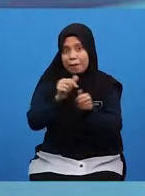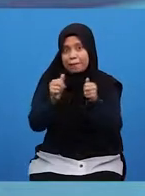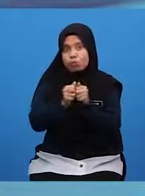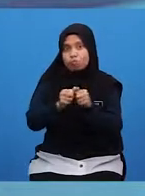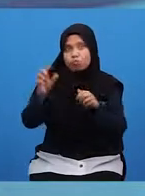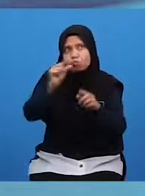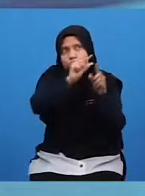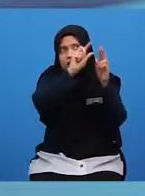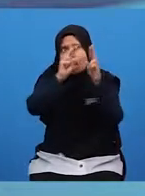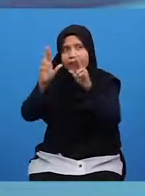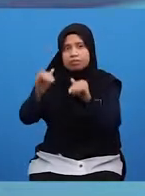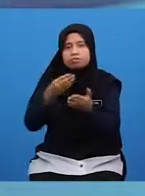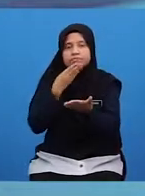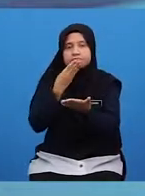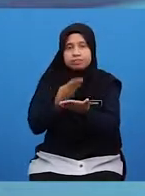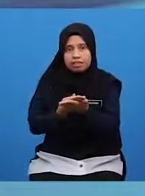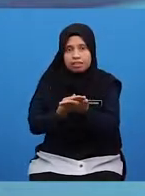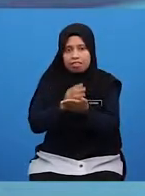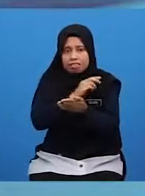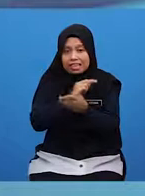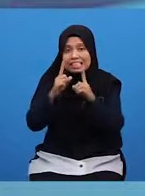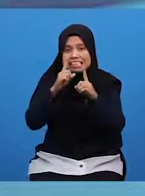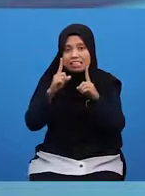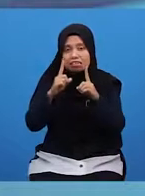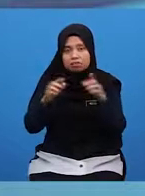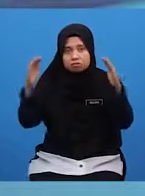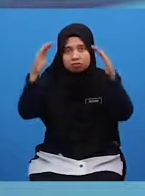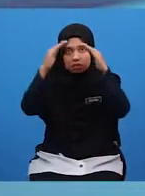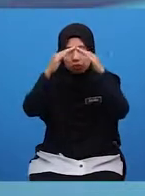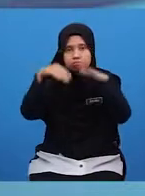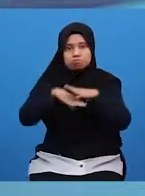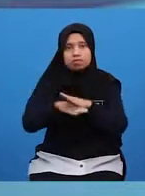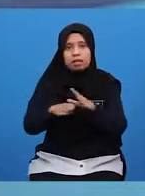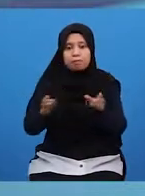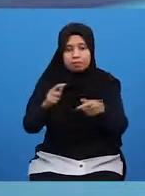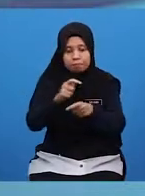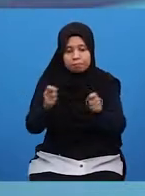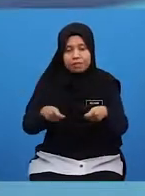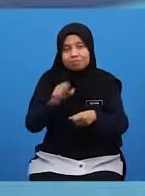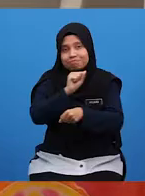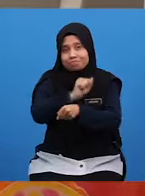baik supaya asap dari lilin tidak terkepung di dalam bengkel.